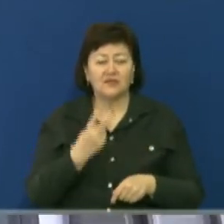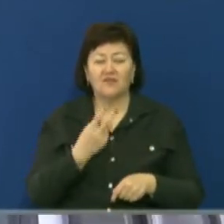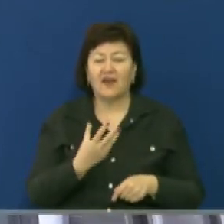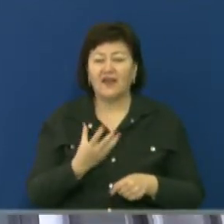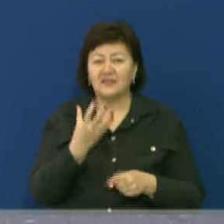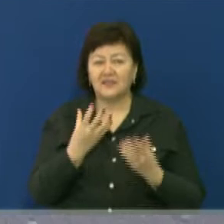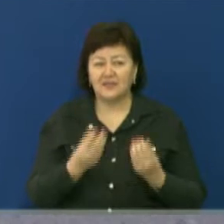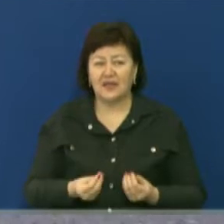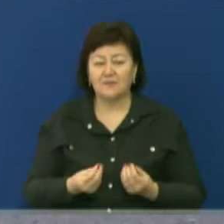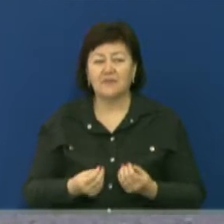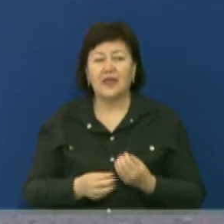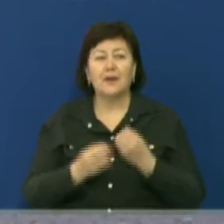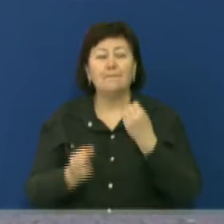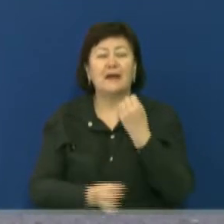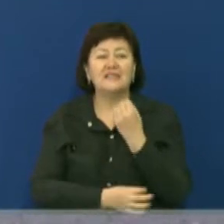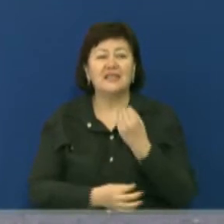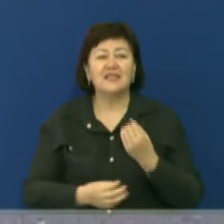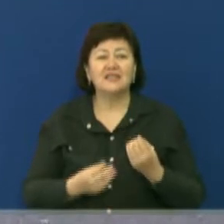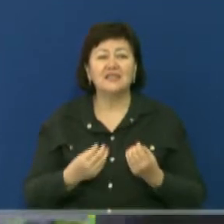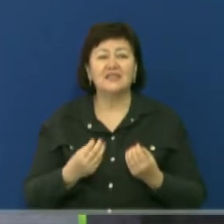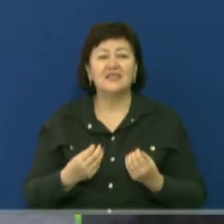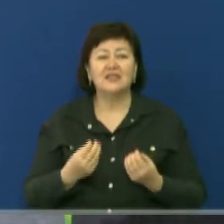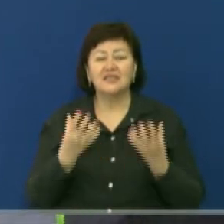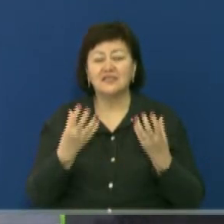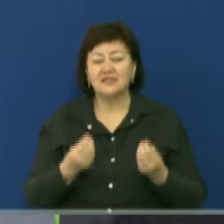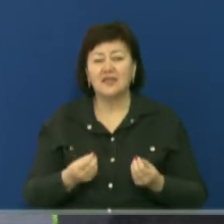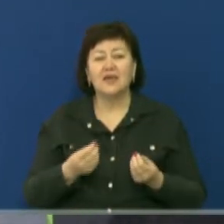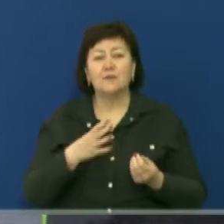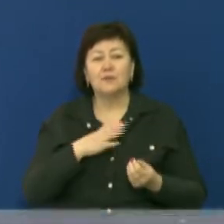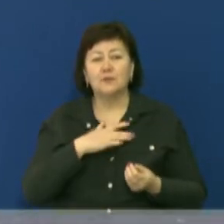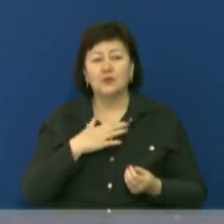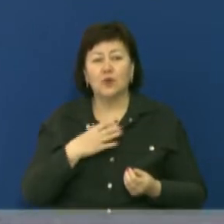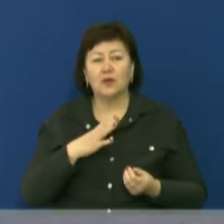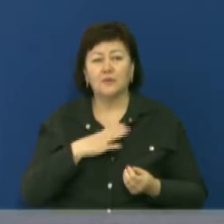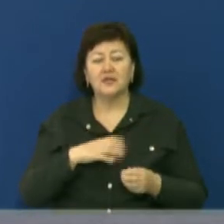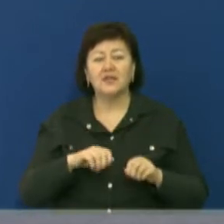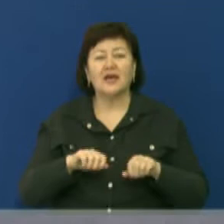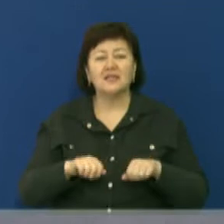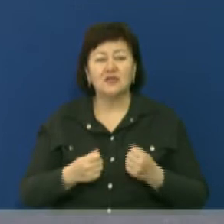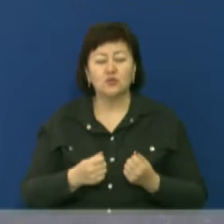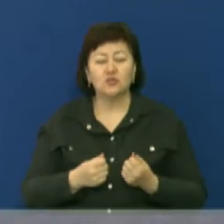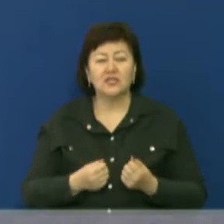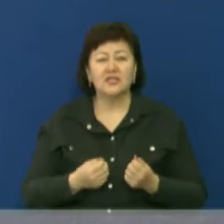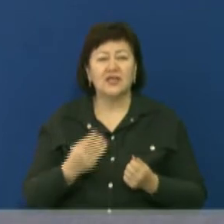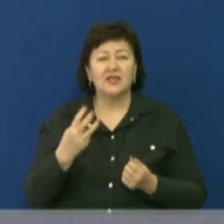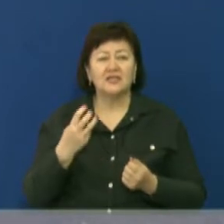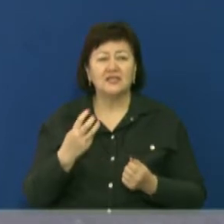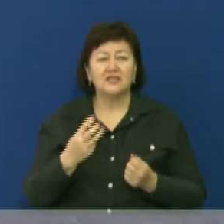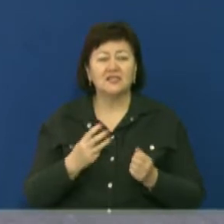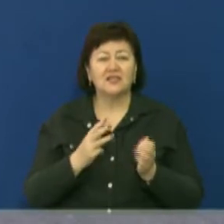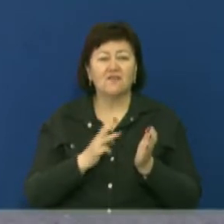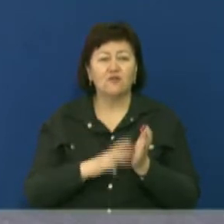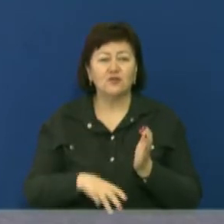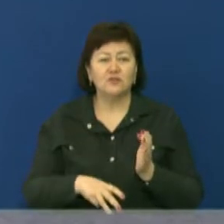сақшыларының мәліметінше соңғы уақыттары ереже бұзу фактілері жиілеген. Жедел алдын алу шарасының алғашқы күннің өзінде 381 ереже бұзушылық